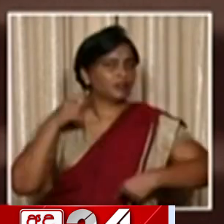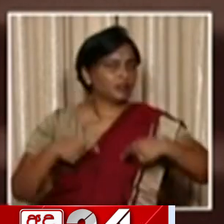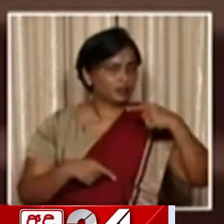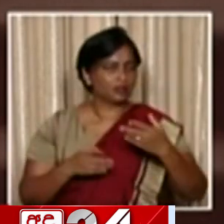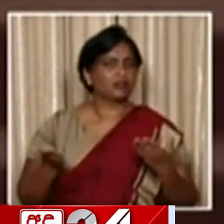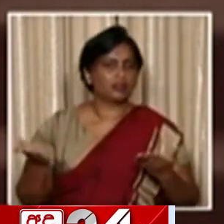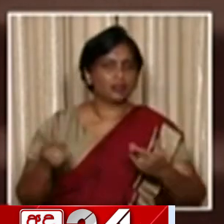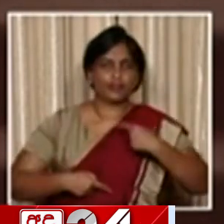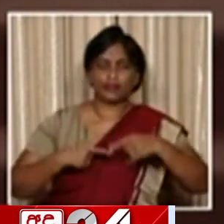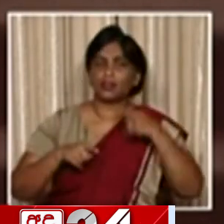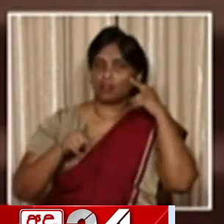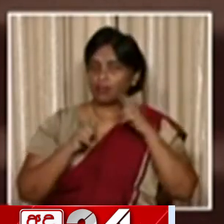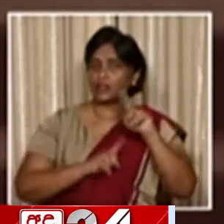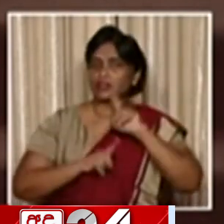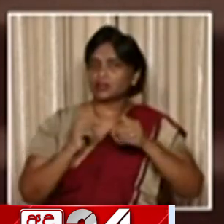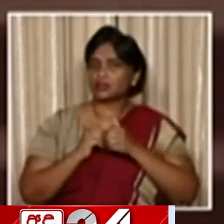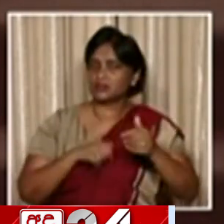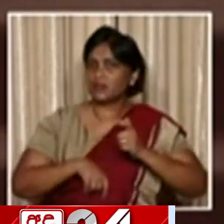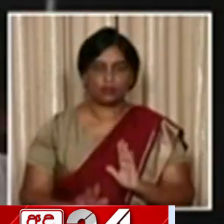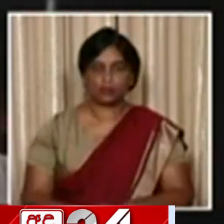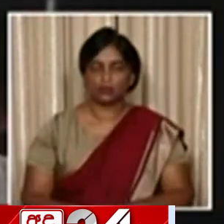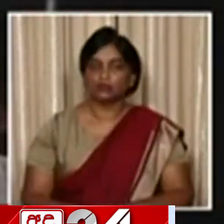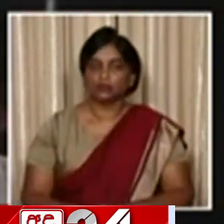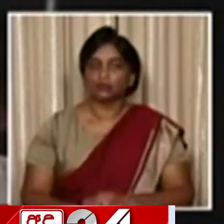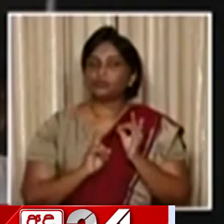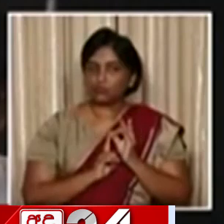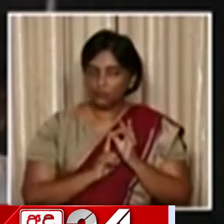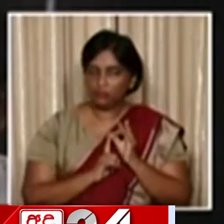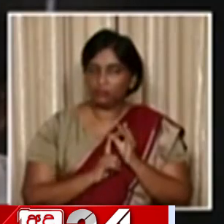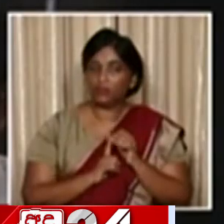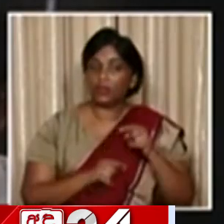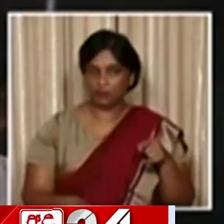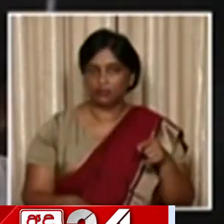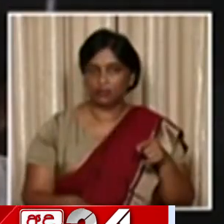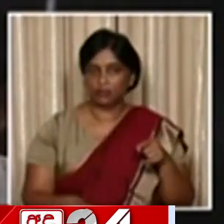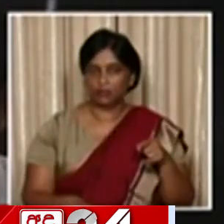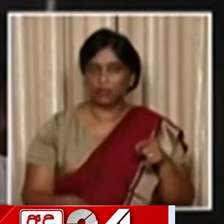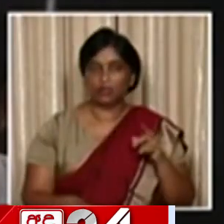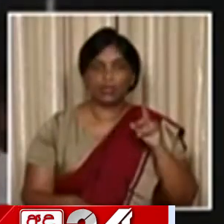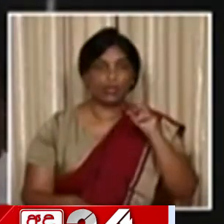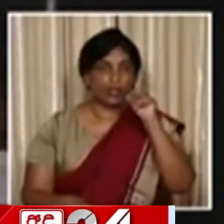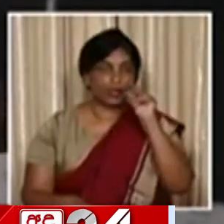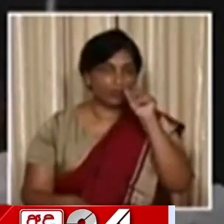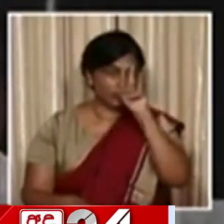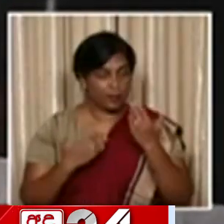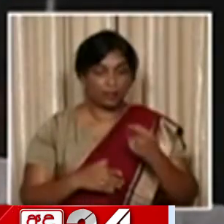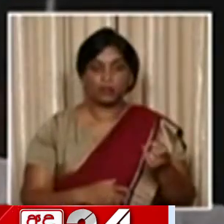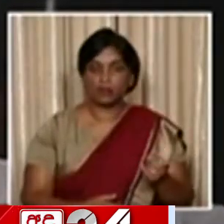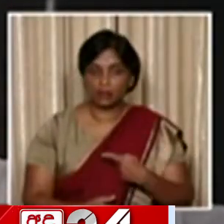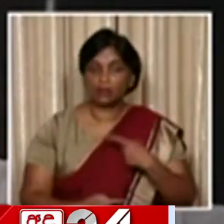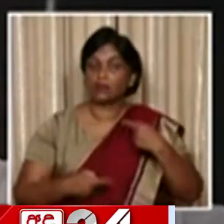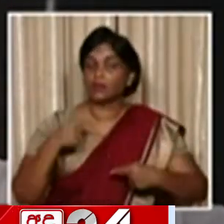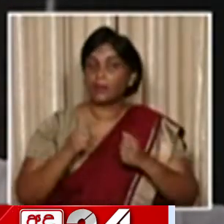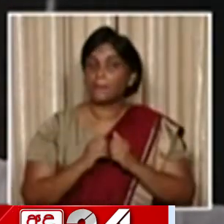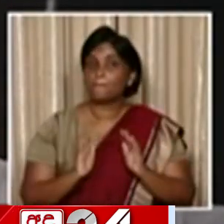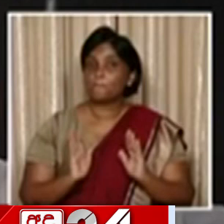කියලා විවාදයේ අදාළ සාකච්ඡා කරන්න වෙලාව නැති වෙනවා ගරු මන්ත්‍රීතුමනි මේ විවාද එකොළොස්වැනි මාසේ 14 වෙනිදා පටන් ගන්නවා විවාදය